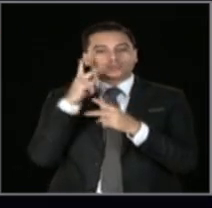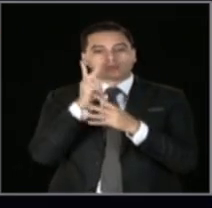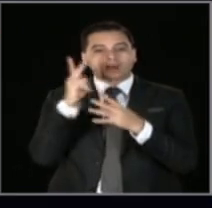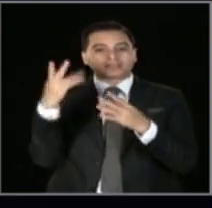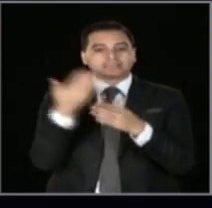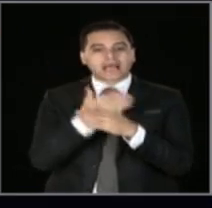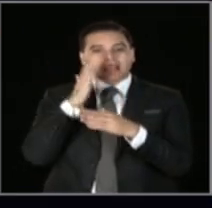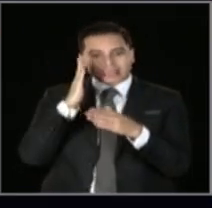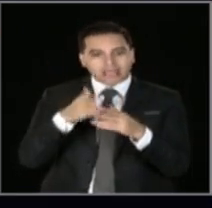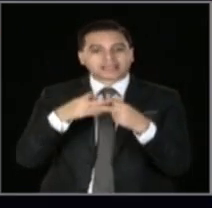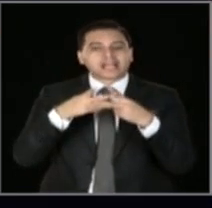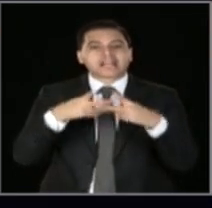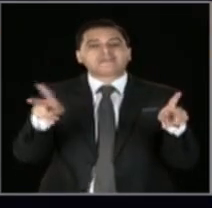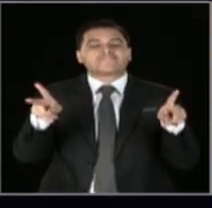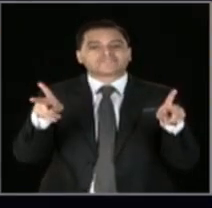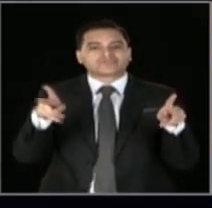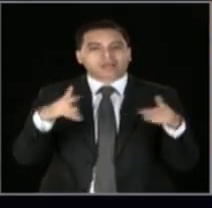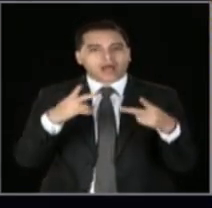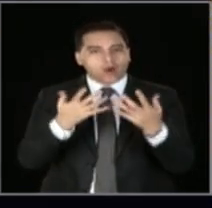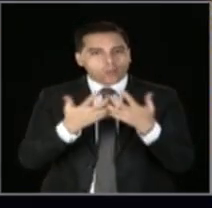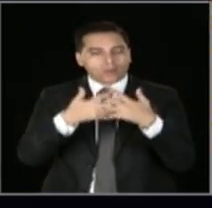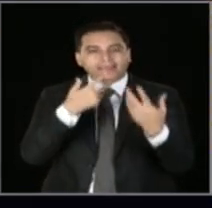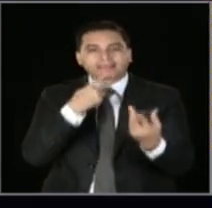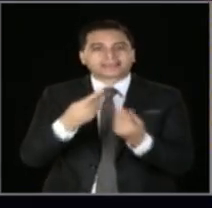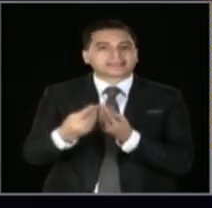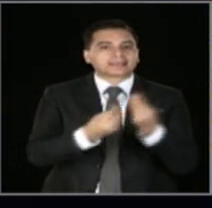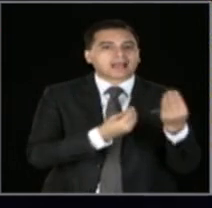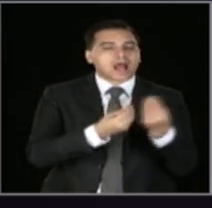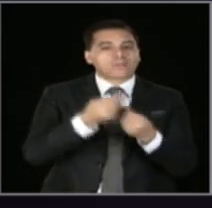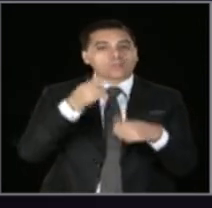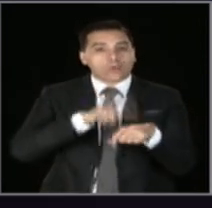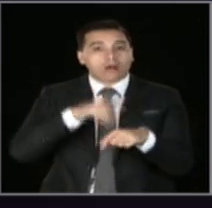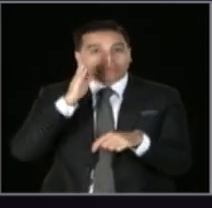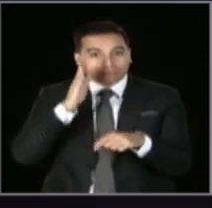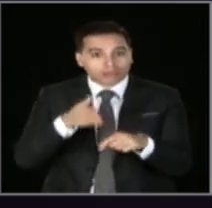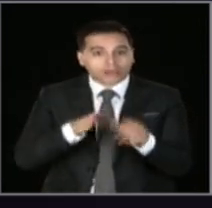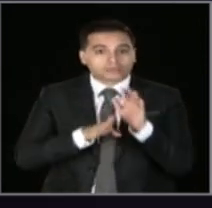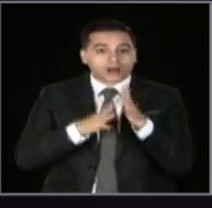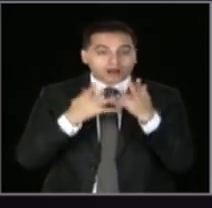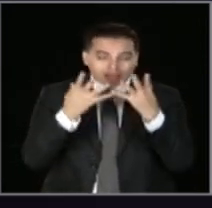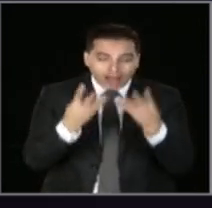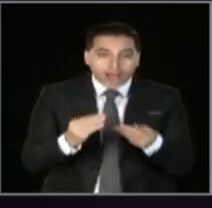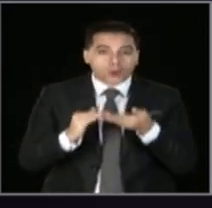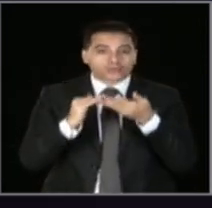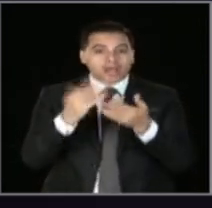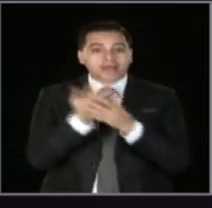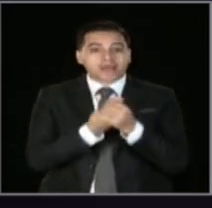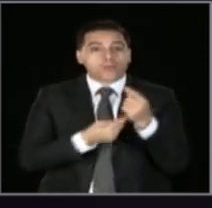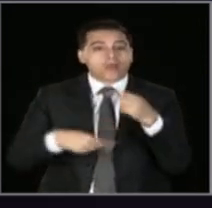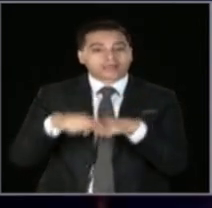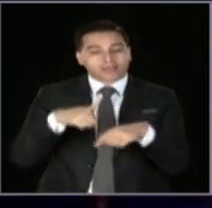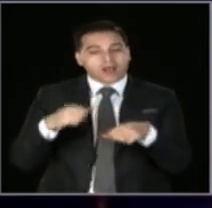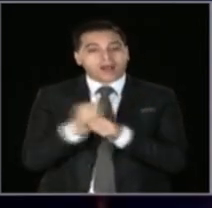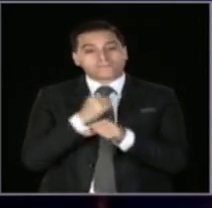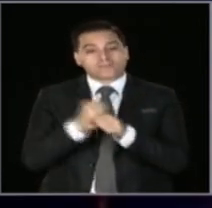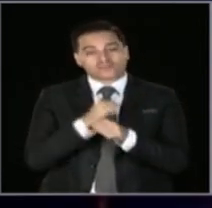عشان نقدر نفتح الملفات دي ونتناقش فيها، ومن هنا نقدر نريح ولادنا. ده طرنا. أنا